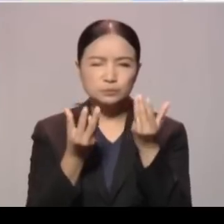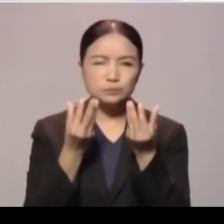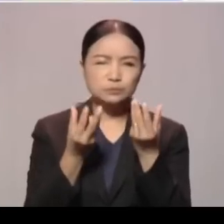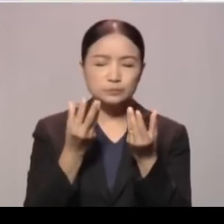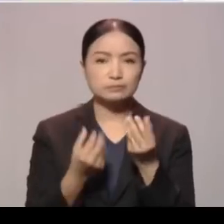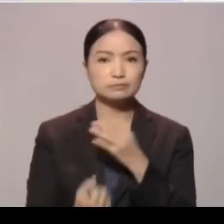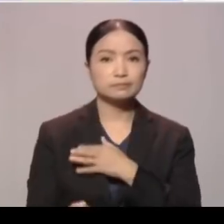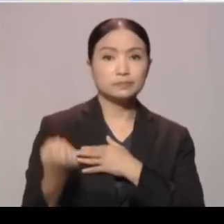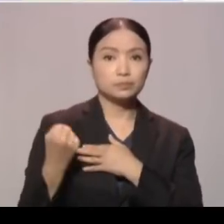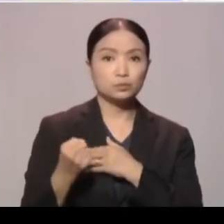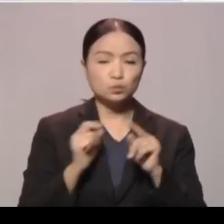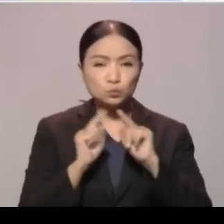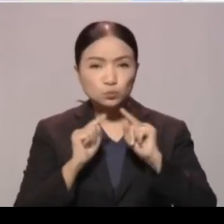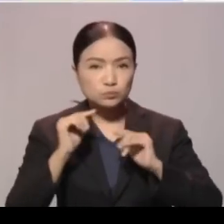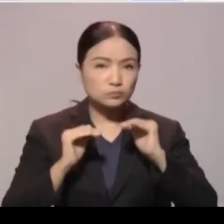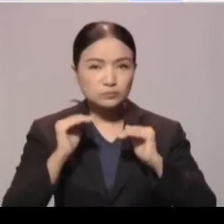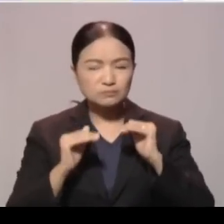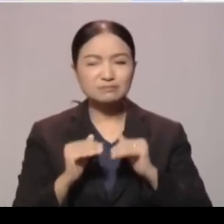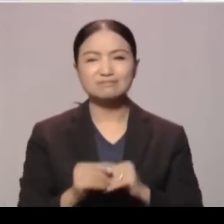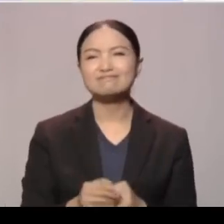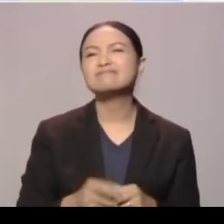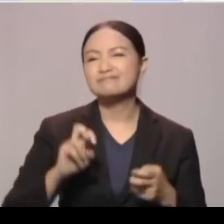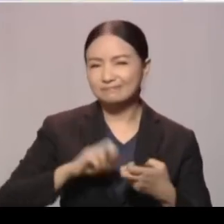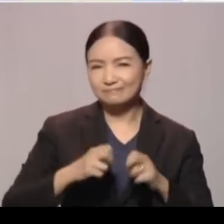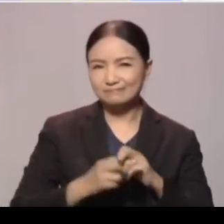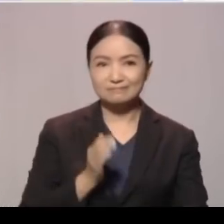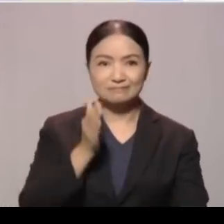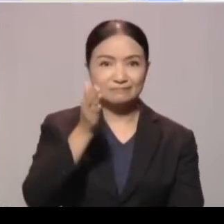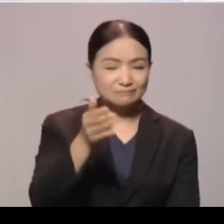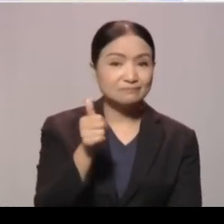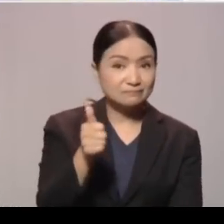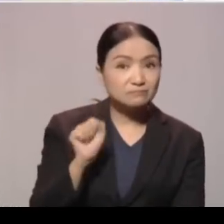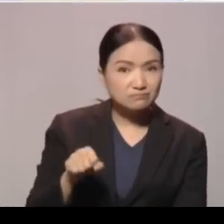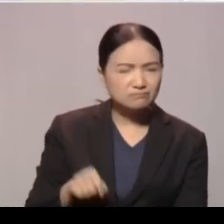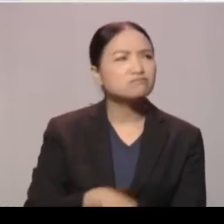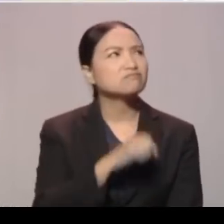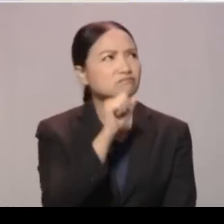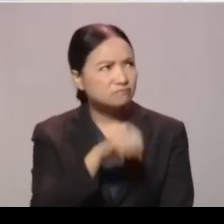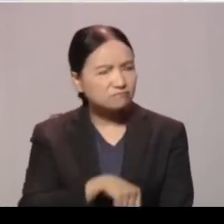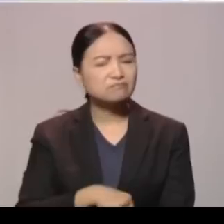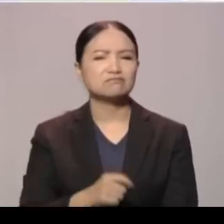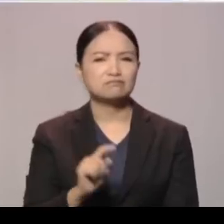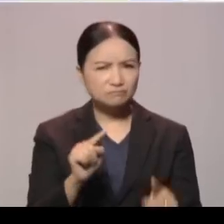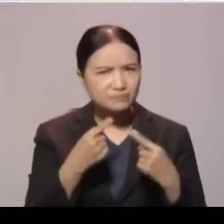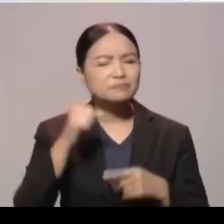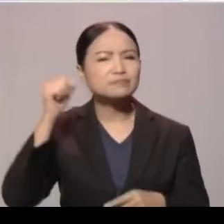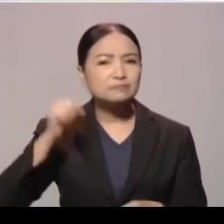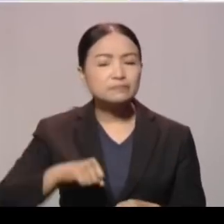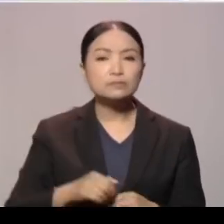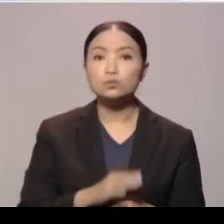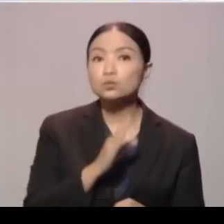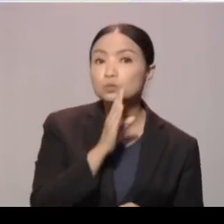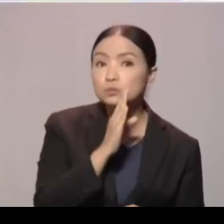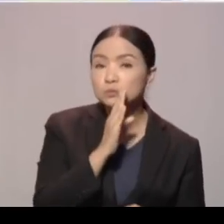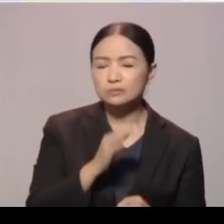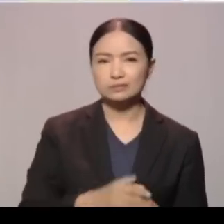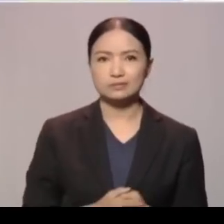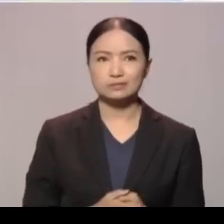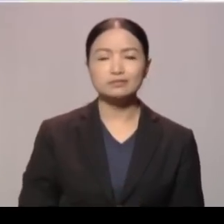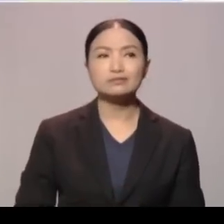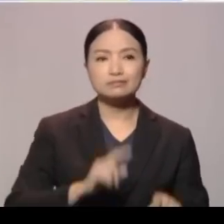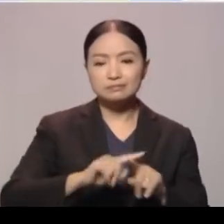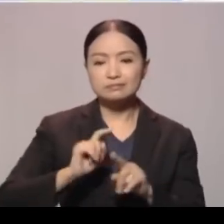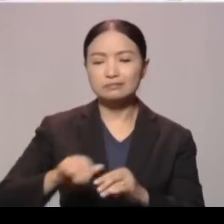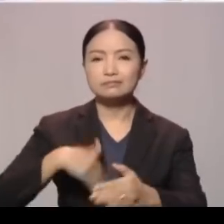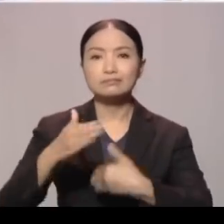อำนาจการต่อรองในเรื่องอื่นก็อาจจะกลายเป็นปัญหาในอนาคตได้หรือเปล่าฮะ ใช่ครับใช่ครับก็คือสมมตินะ ครับ ทุกอย่างผ่านไ